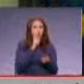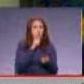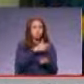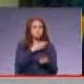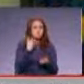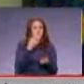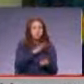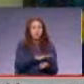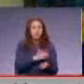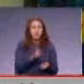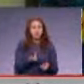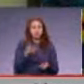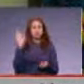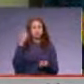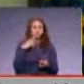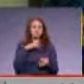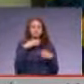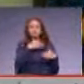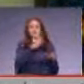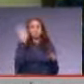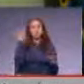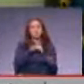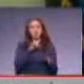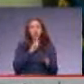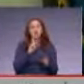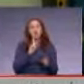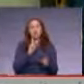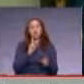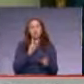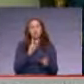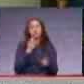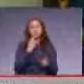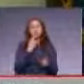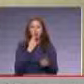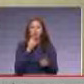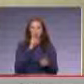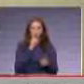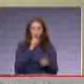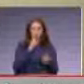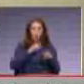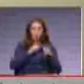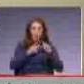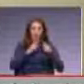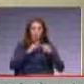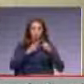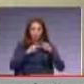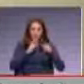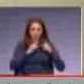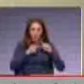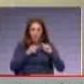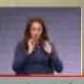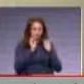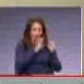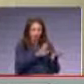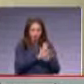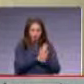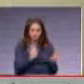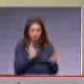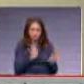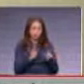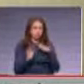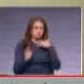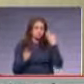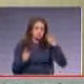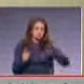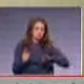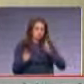يعني ودعها، ما جاش. فدي ظاهرة جديدة. انا حقيقي مش قادرة اصدق الكلام